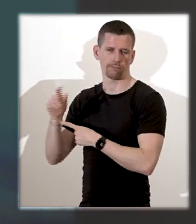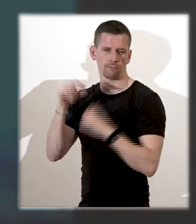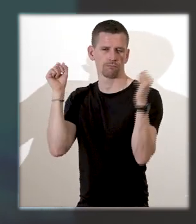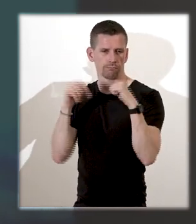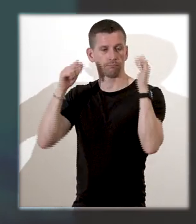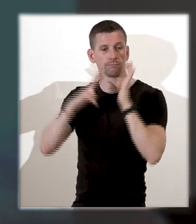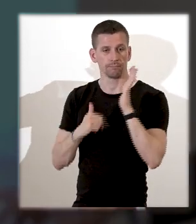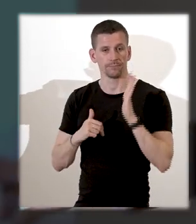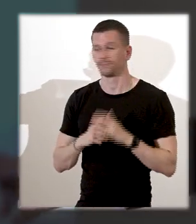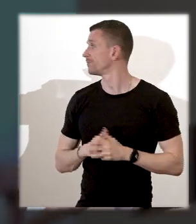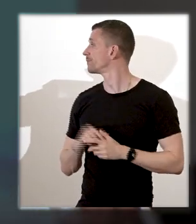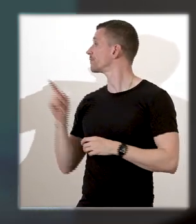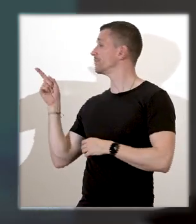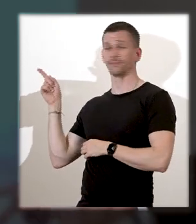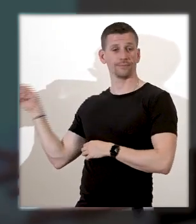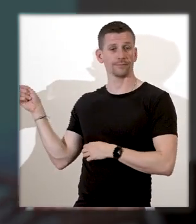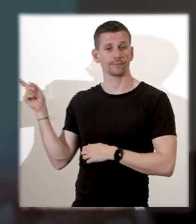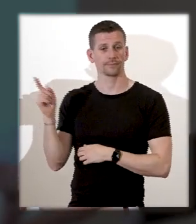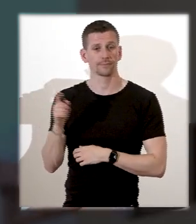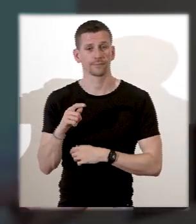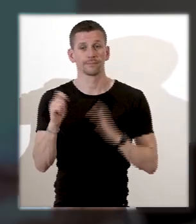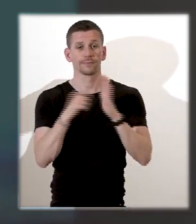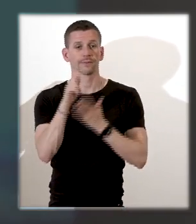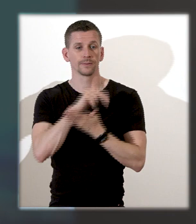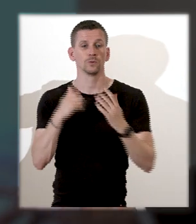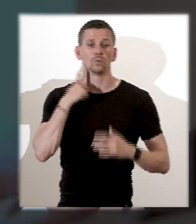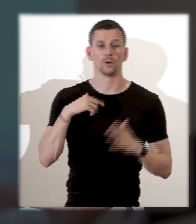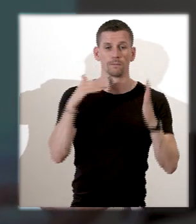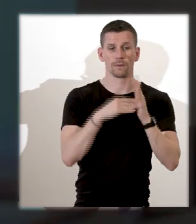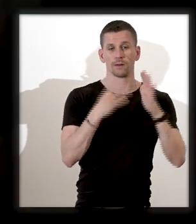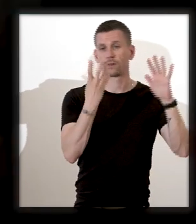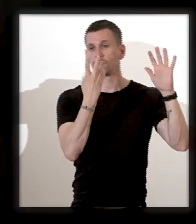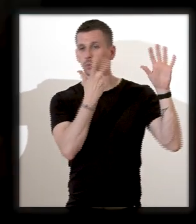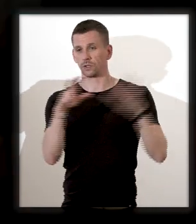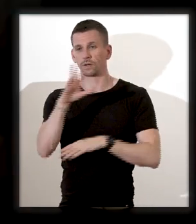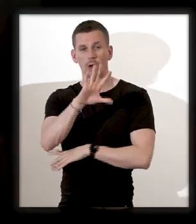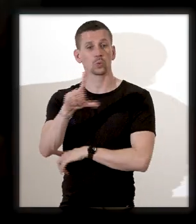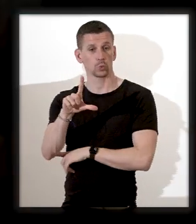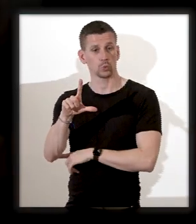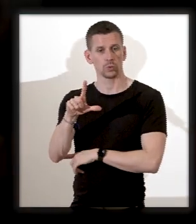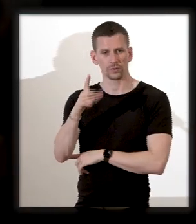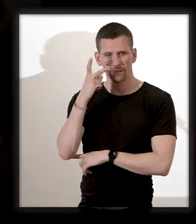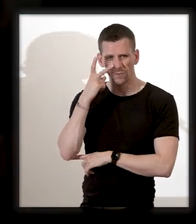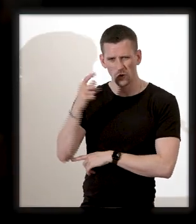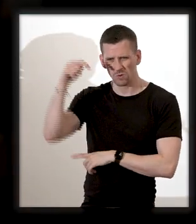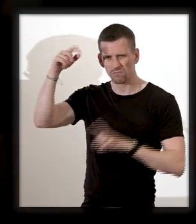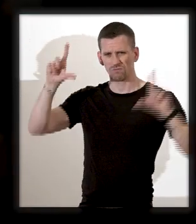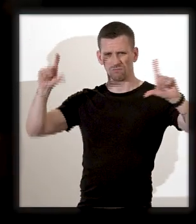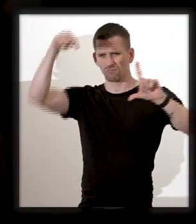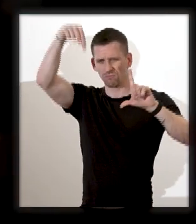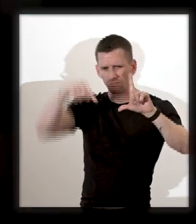juin 1852, alors vous le voyez mal sur l'image, mais en bas à gauche, donc en rouge, vous pouvez sans